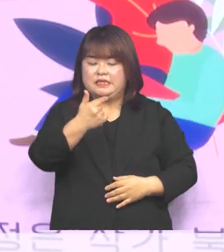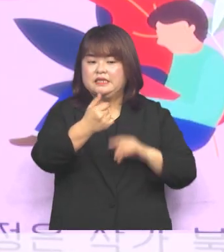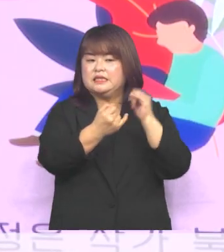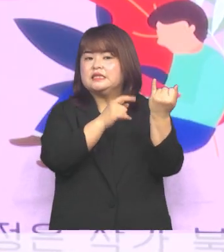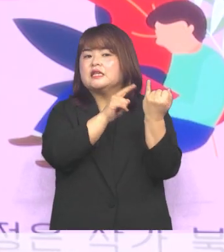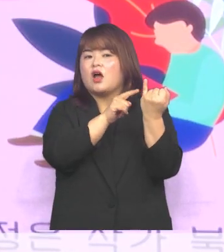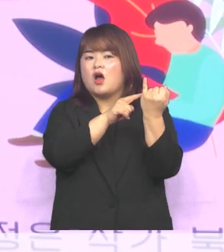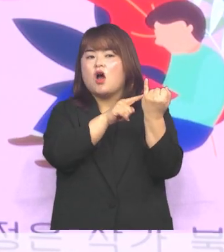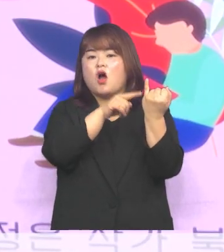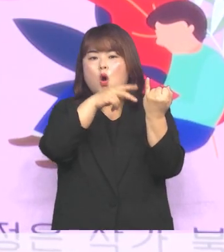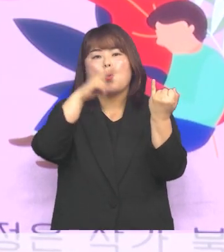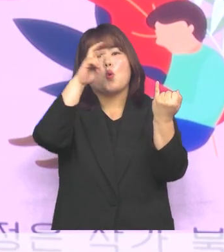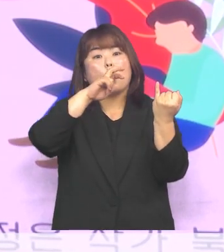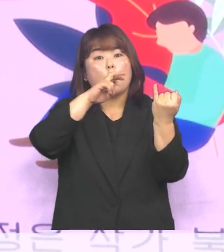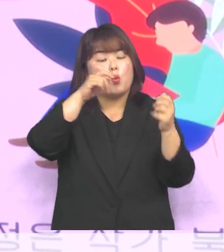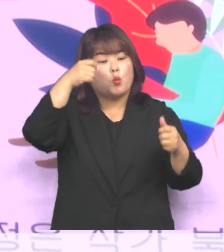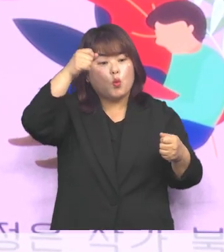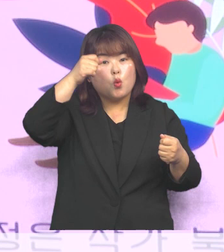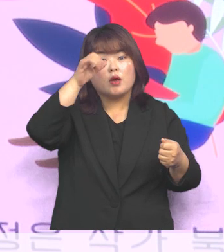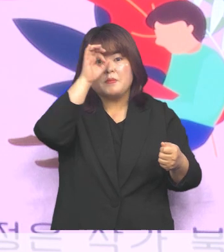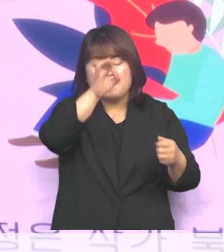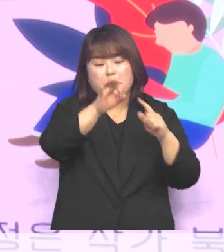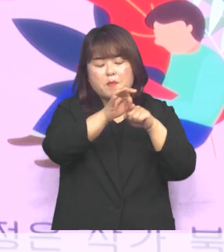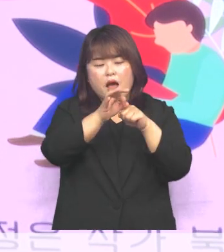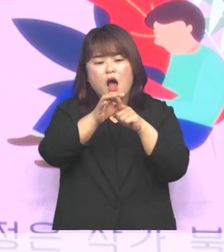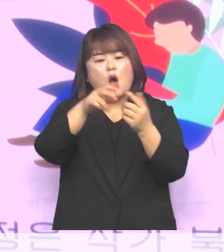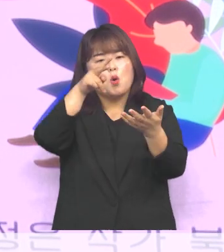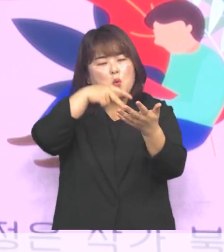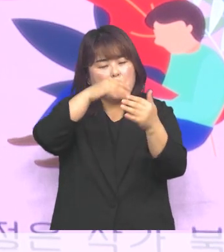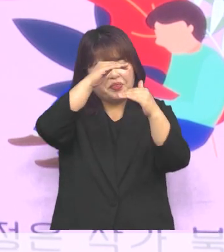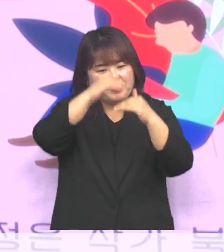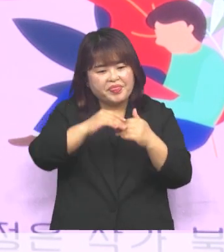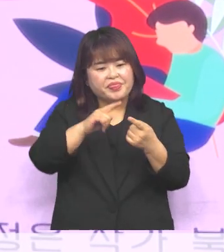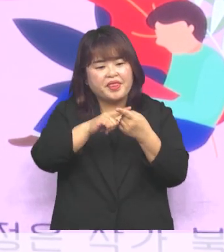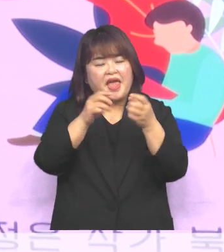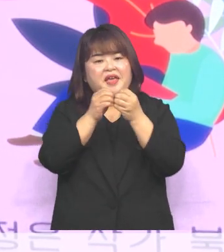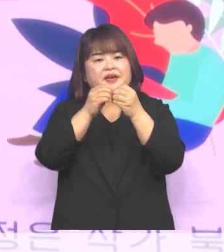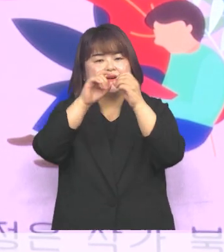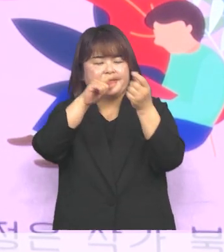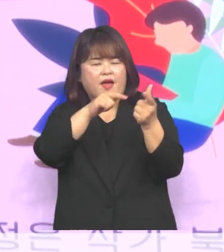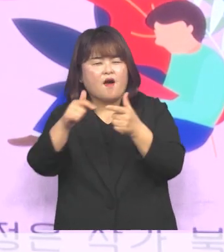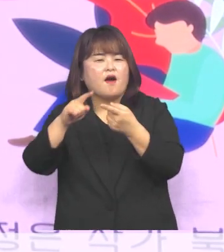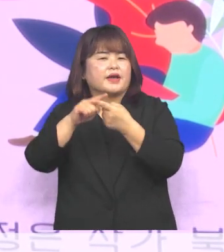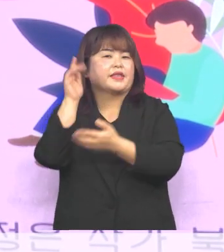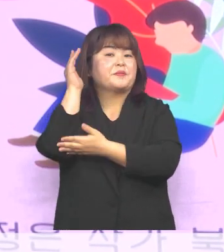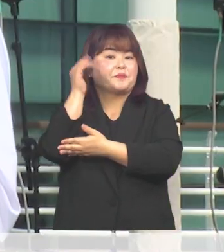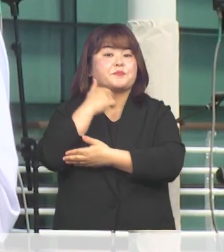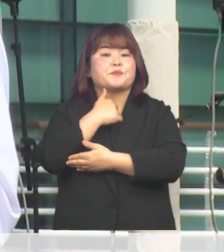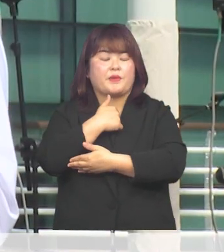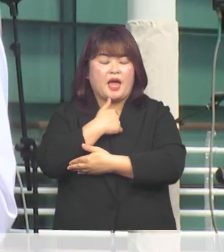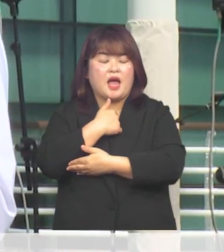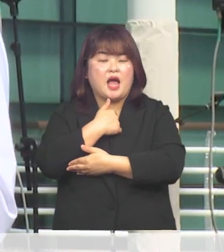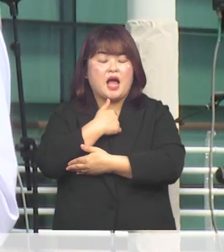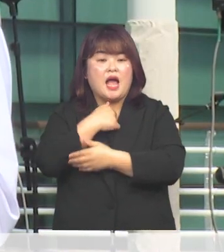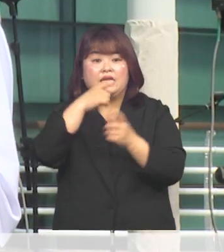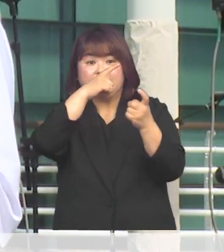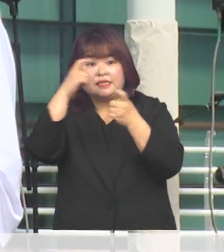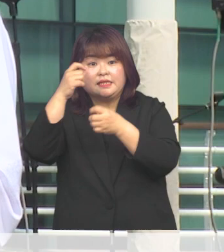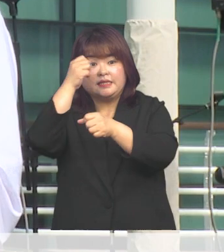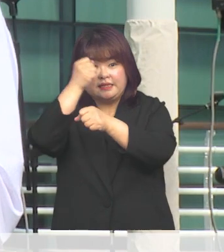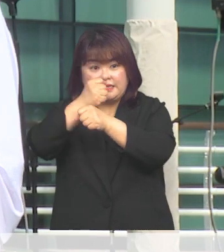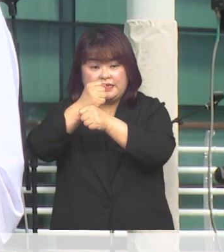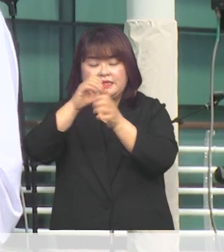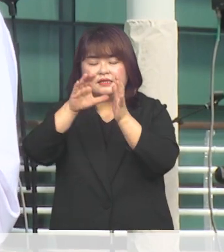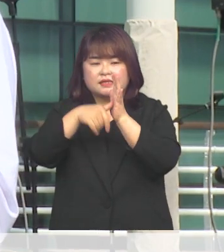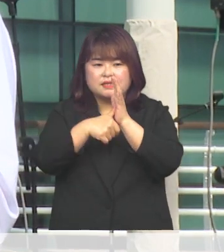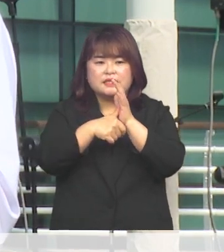열렸습니다. 윤 작가는 독자들과 집필 과정, 소설 내용 등에 대해 다양한 이야기를 나눴습니다. 기념 사진을 찍을 수